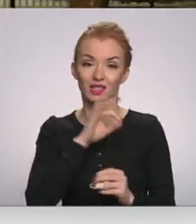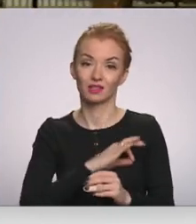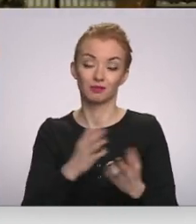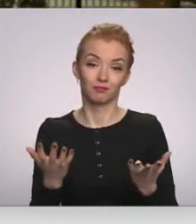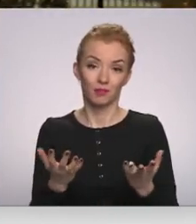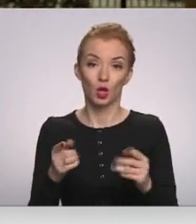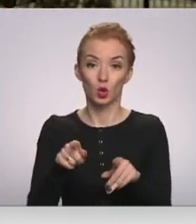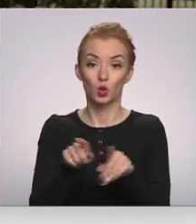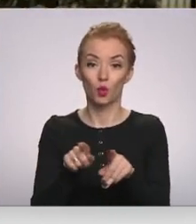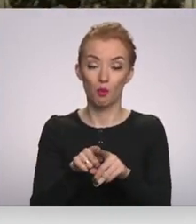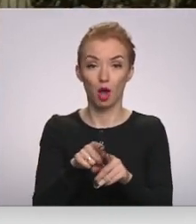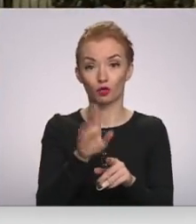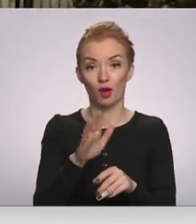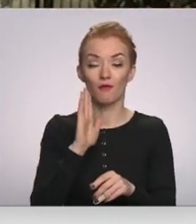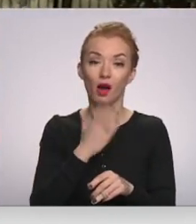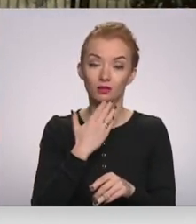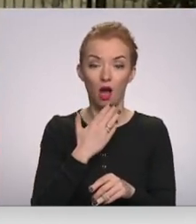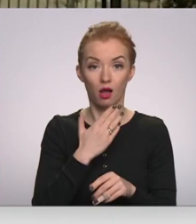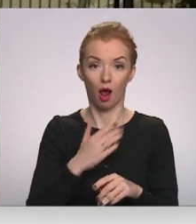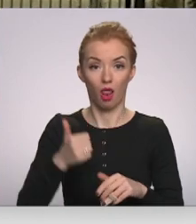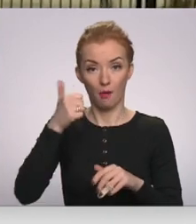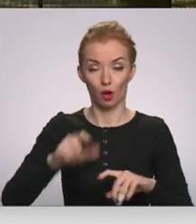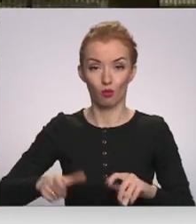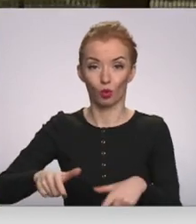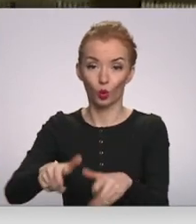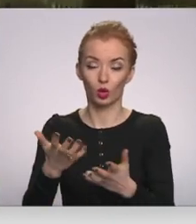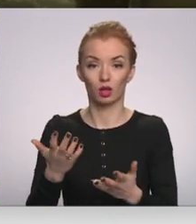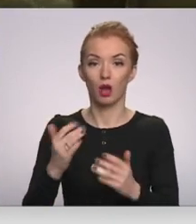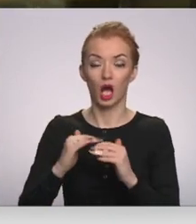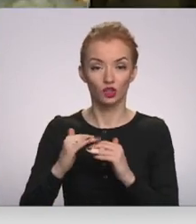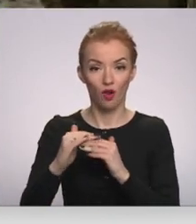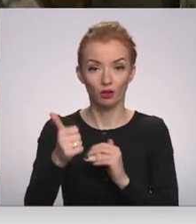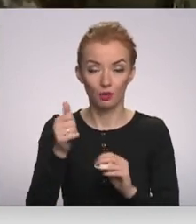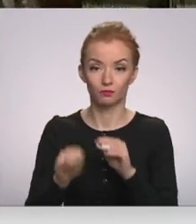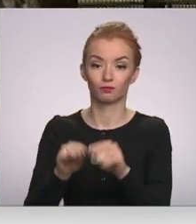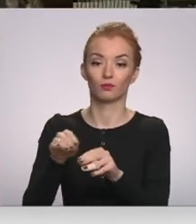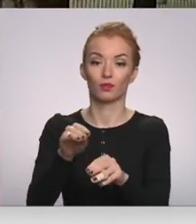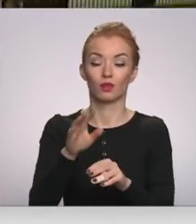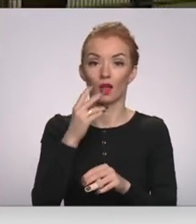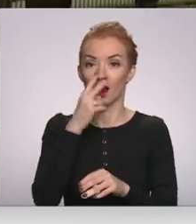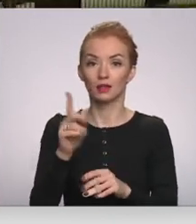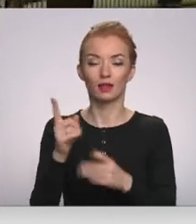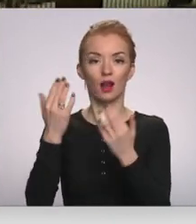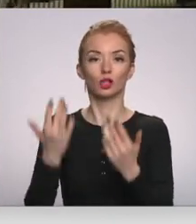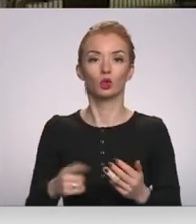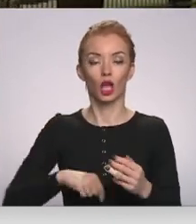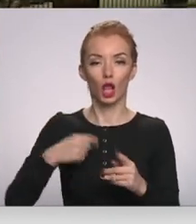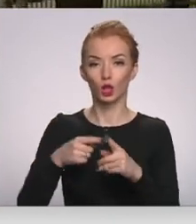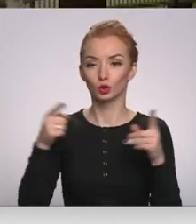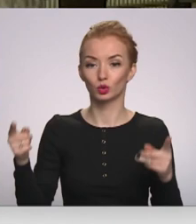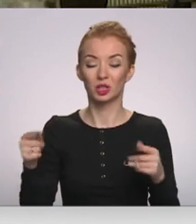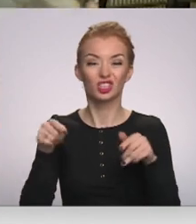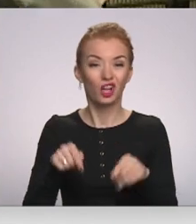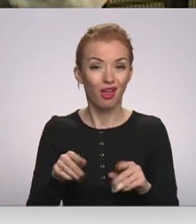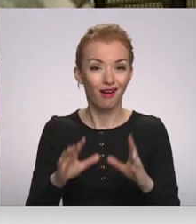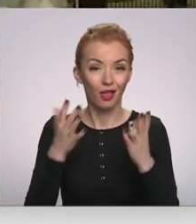ja pa to pašu līdzekļu vasarā var kaut kāds trotuārus nobruģēt, noasfaltēt, savabot kaut kādas, kur tu redzi rezultātu, kas ir ilgstoši.